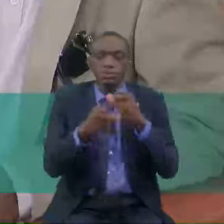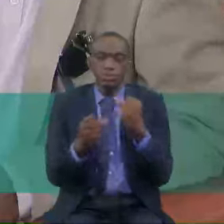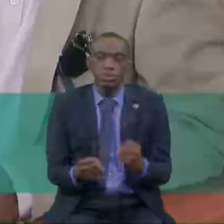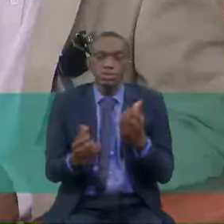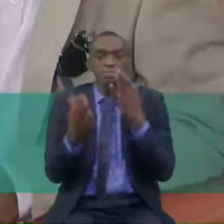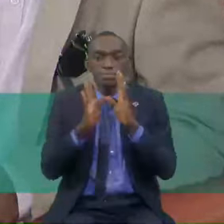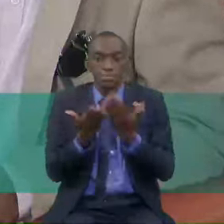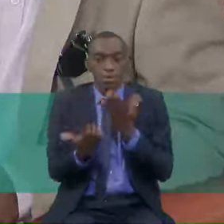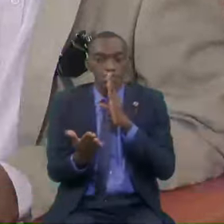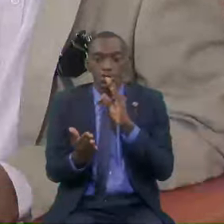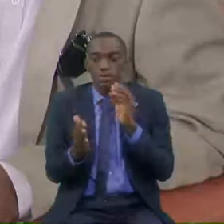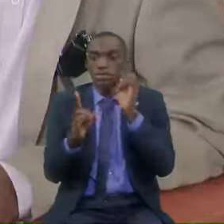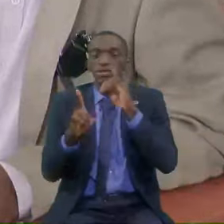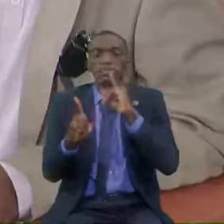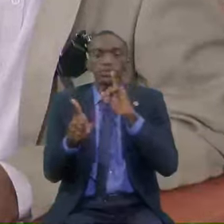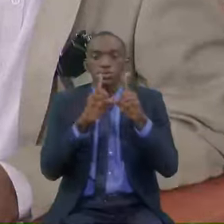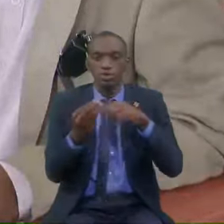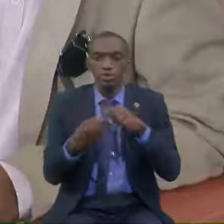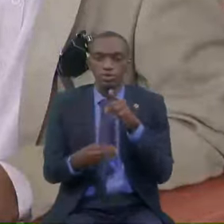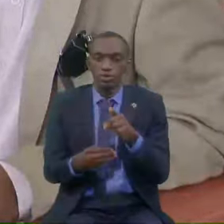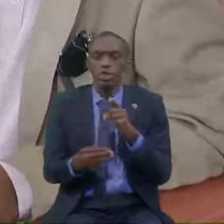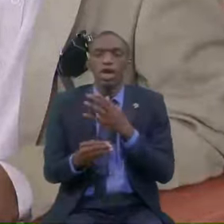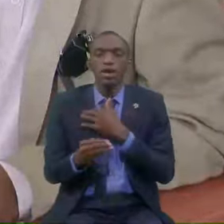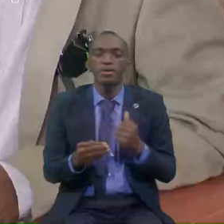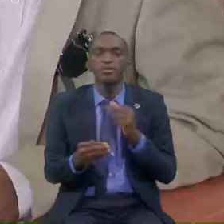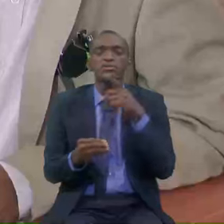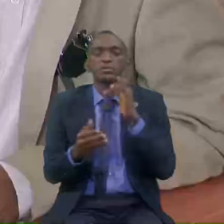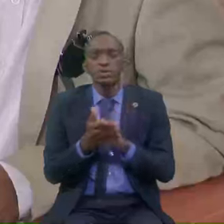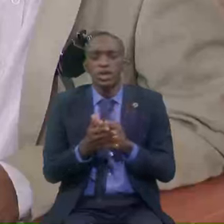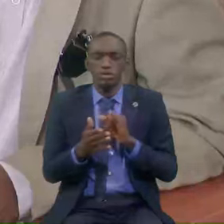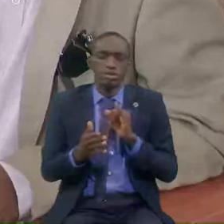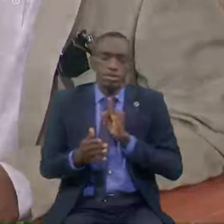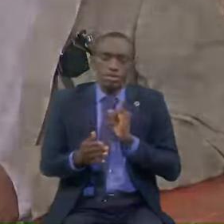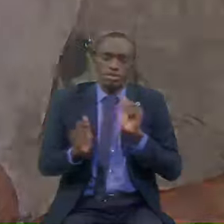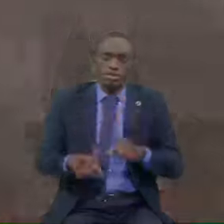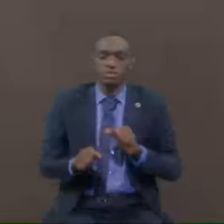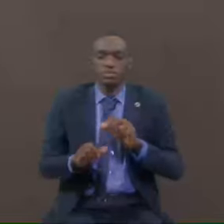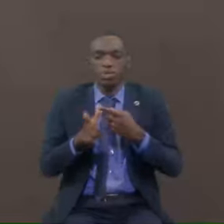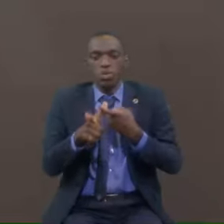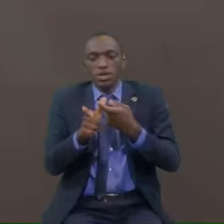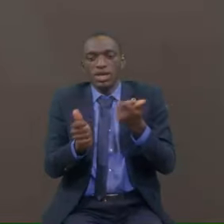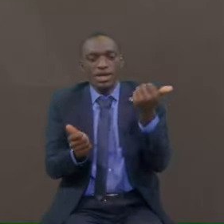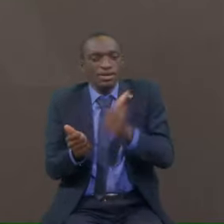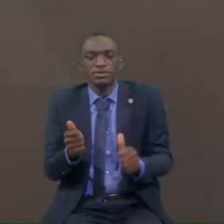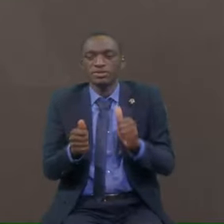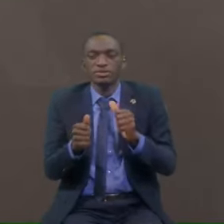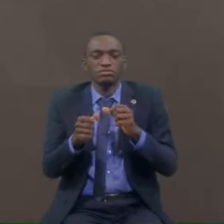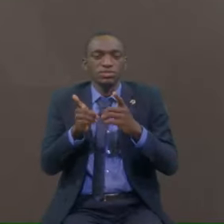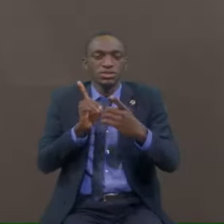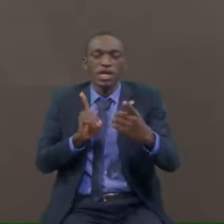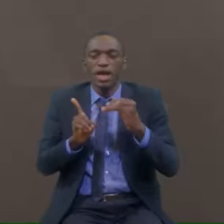toi, et tu te sers fort, tu te dis que tu es encore jeune, tu peux parcourir toutes les distances, que tu peux gravir toutes